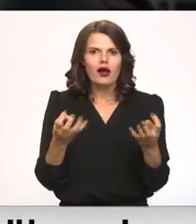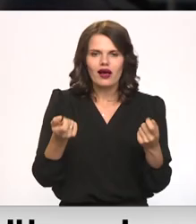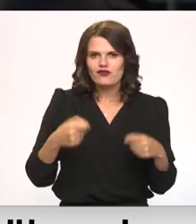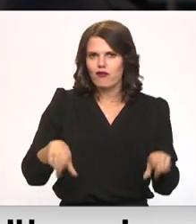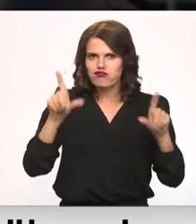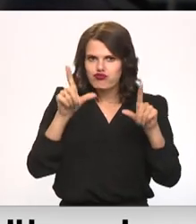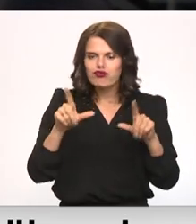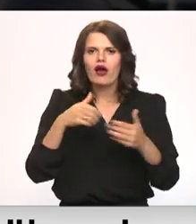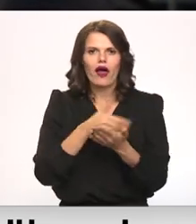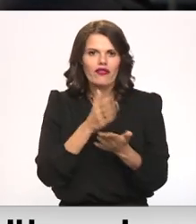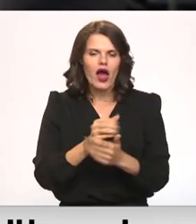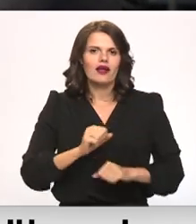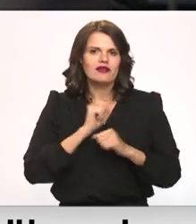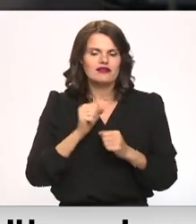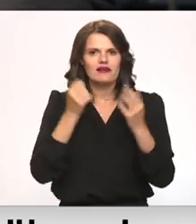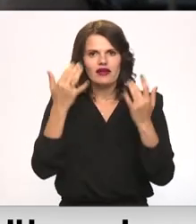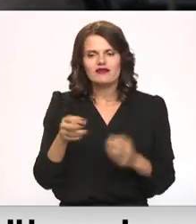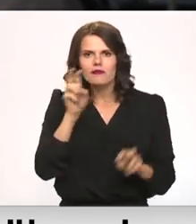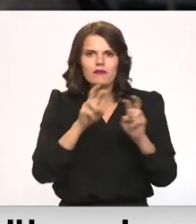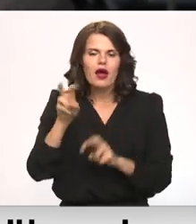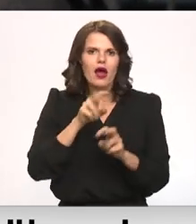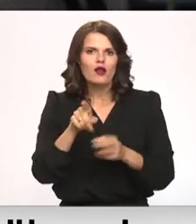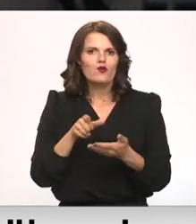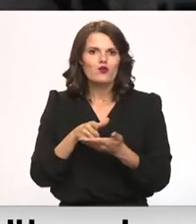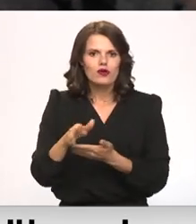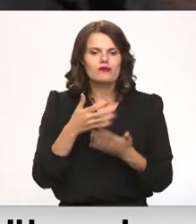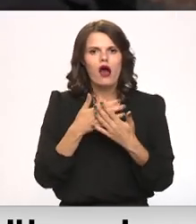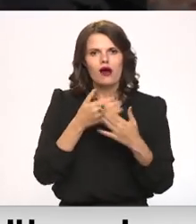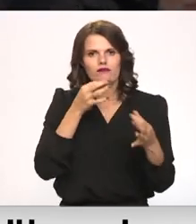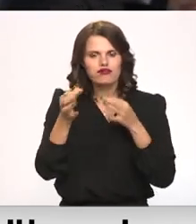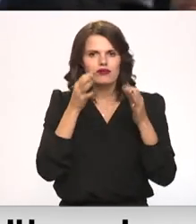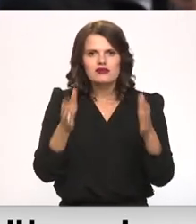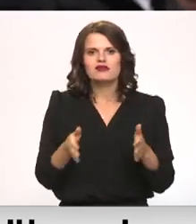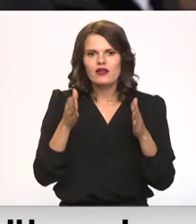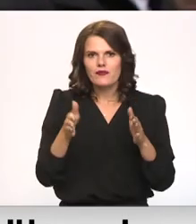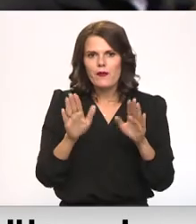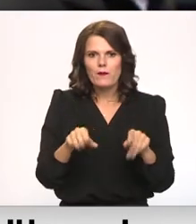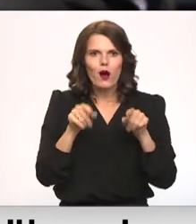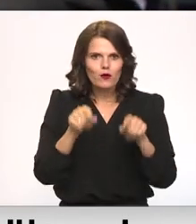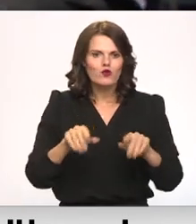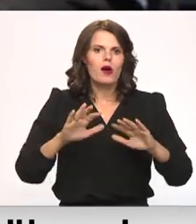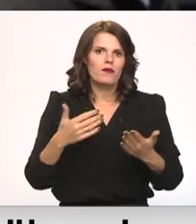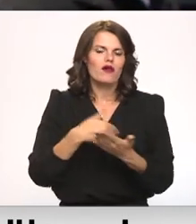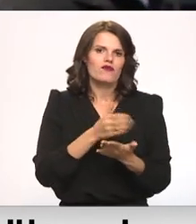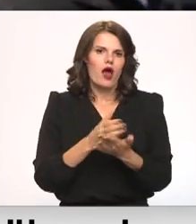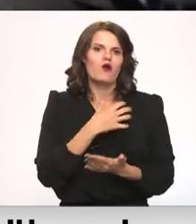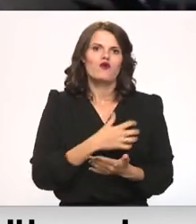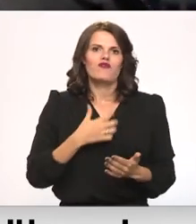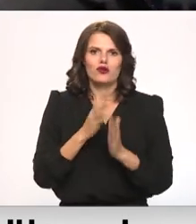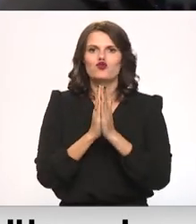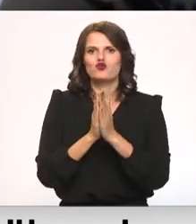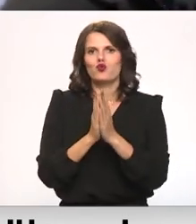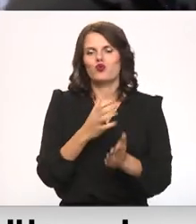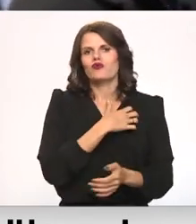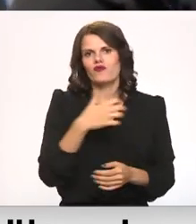sadārdzinājumiem. Daļu mēs centīsimies risināt nozares ietvaros, mēs esam aktīvā dialogā ar slimnīcām par to, bet daļu mums būs jālūdz valdībai. Tā kā ar šo